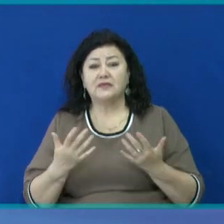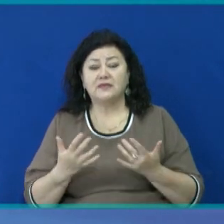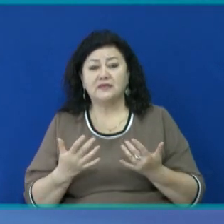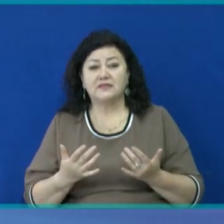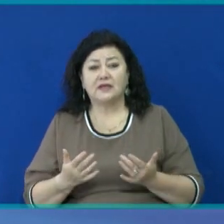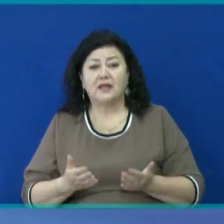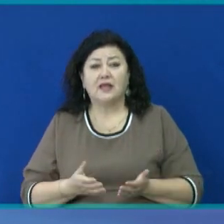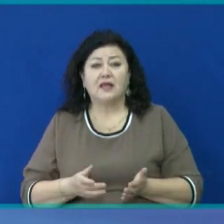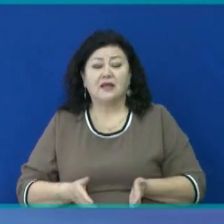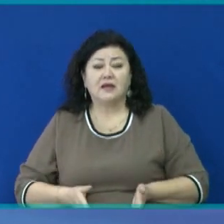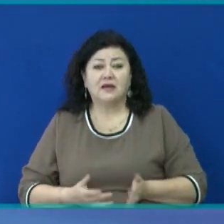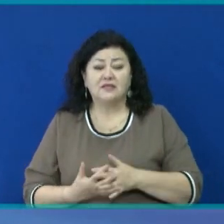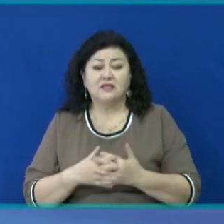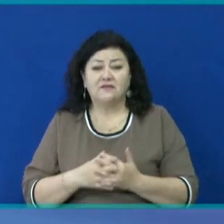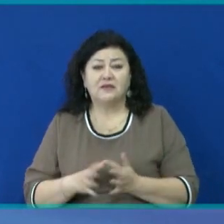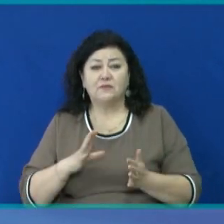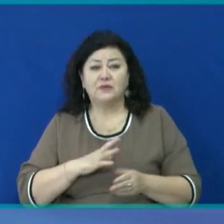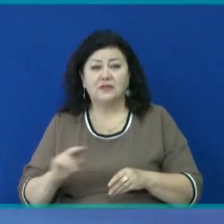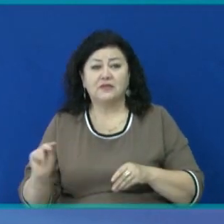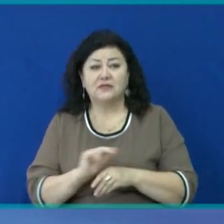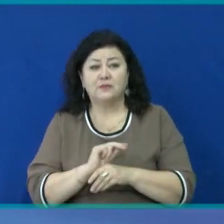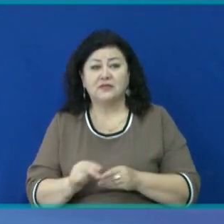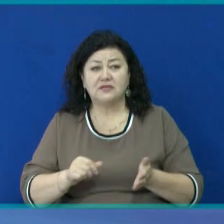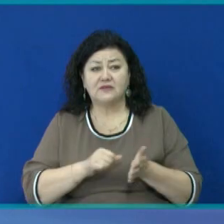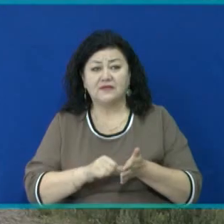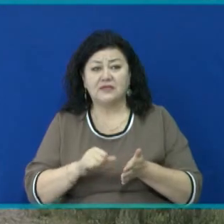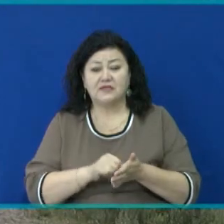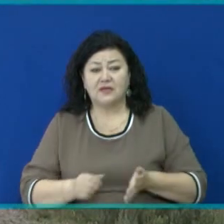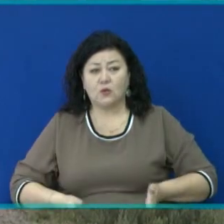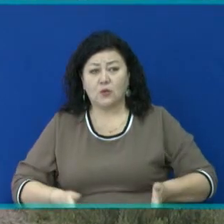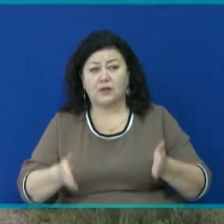күрделі жөндеуден өткен. Әріптесім толығырақ тарқатсын.